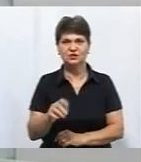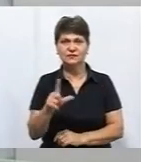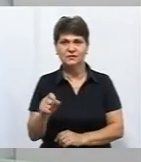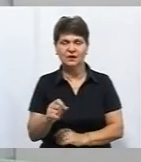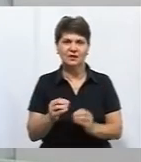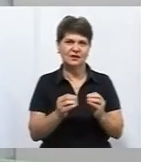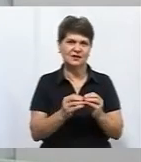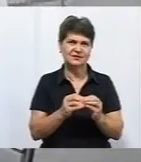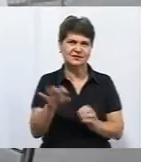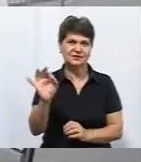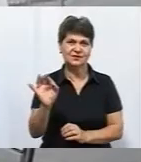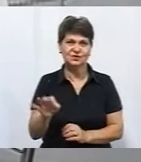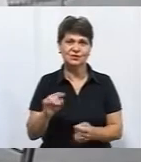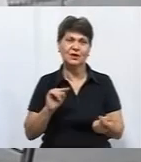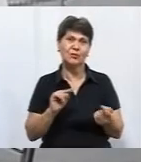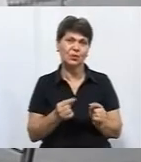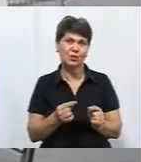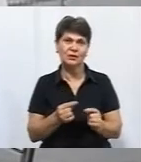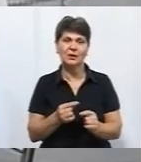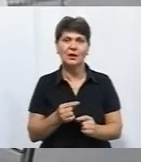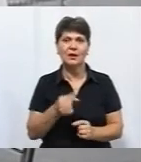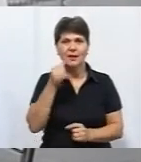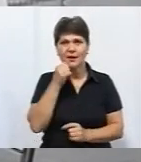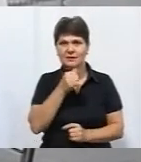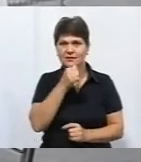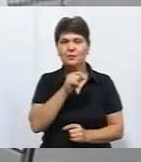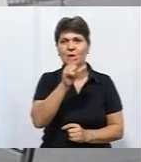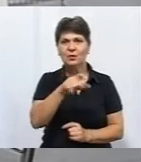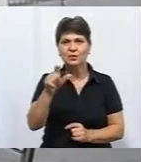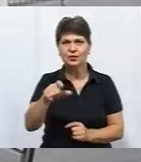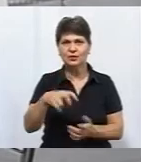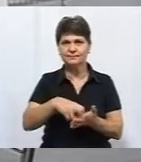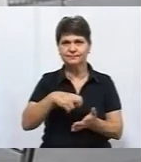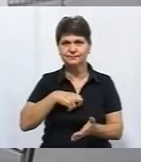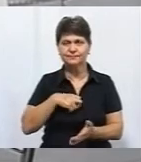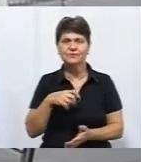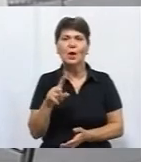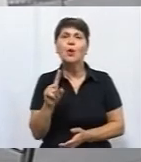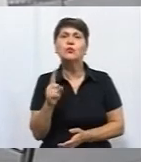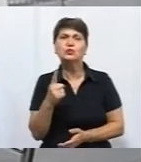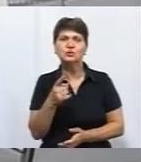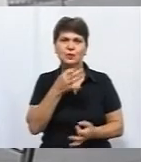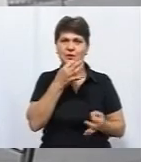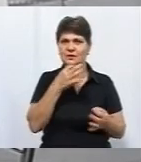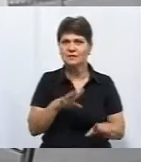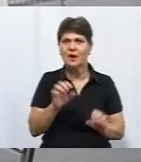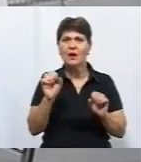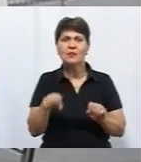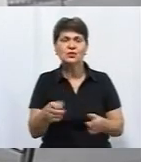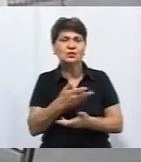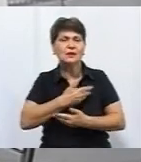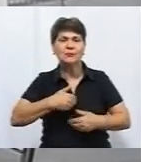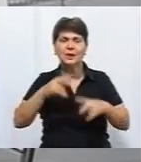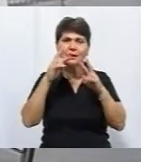було проти. Ми створили пост про те, щоб анонімно люди надсилали відповіді. Казали, чому саме ні, можливо, ми щось робимо неправильно,